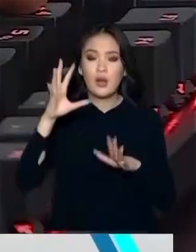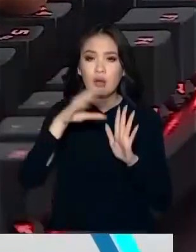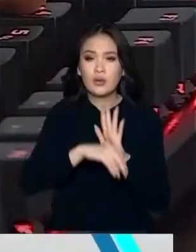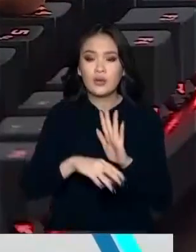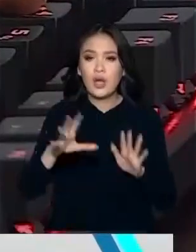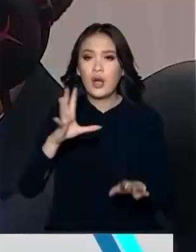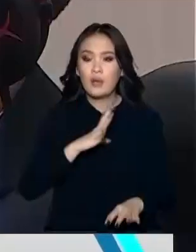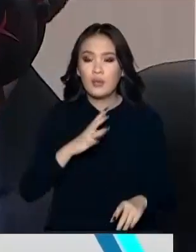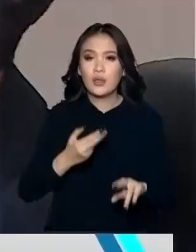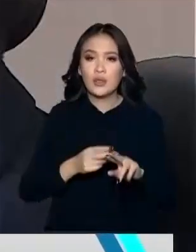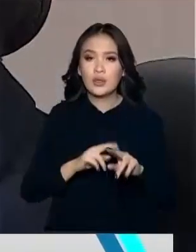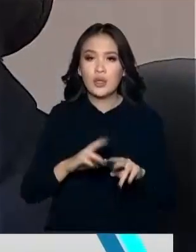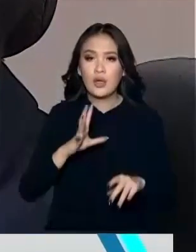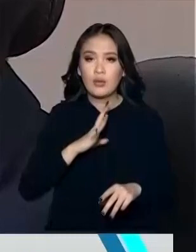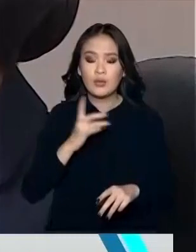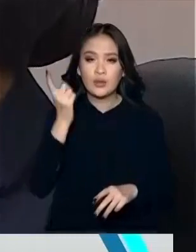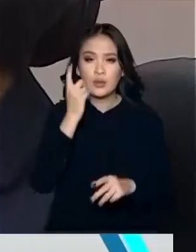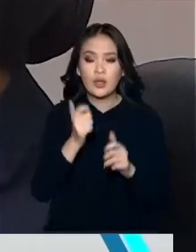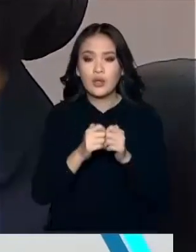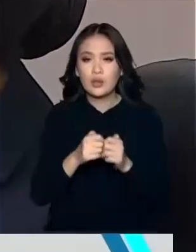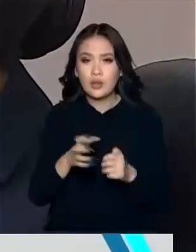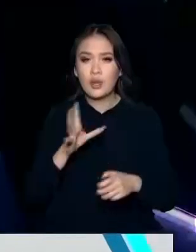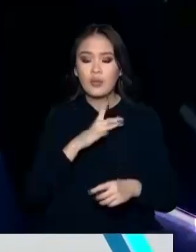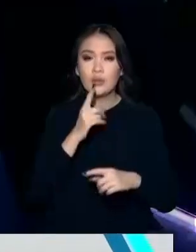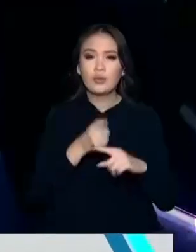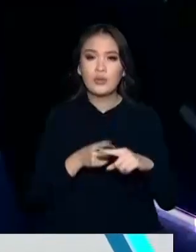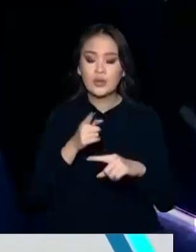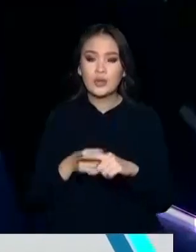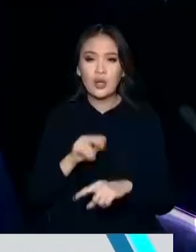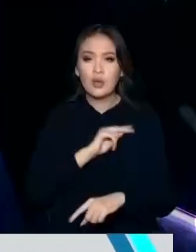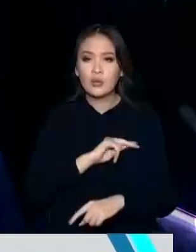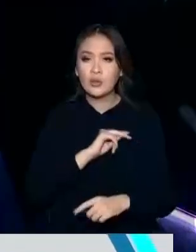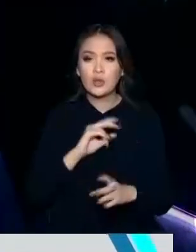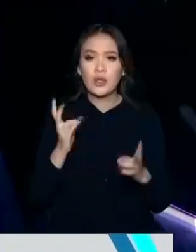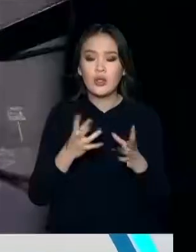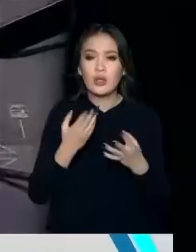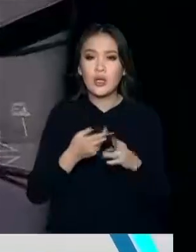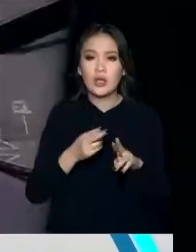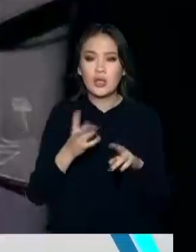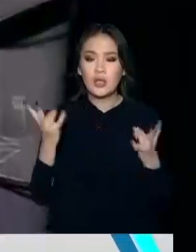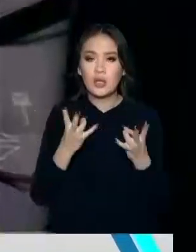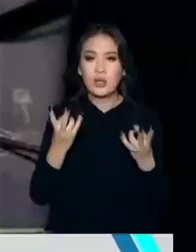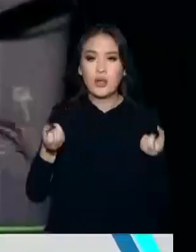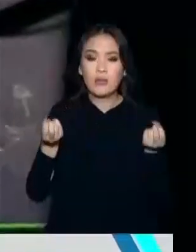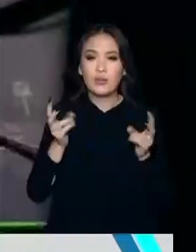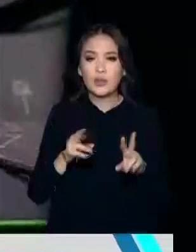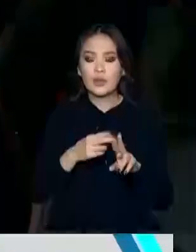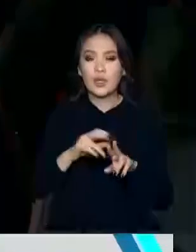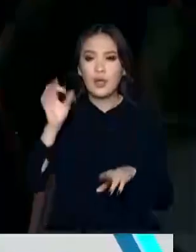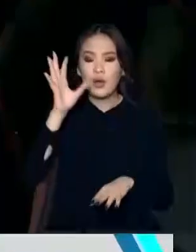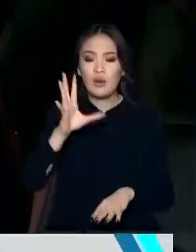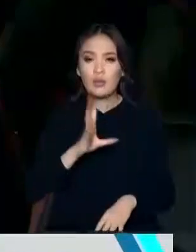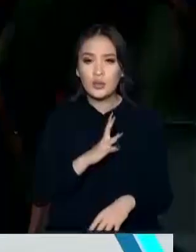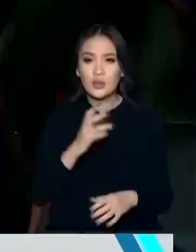в день. Просто держать смартфон в руках и играть в перерывах работы недостаточно. Быть профессионалом и достигать результатов на